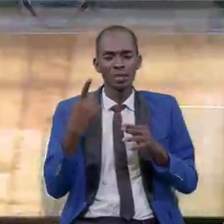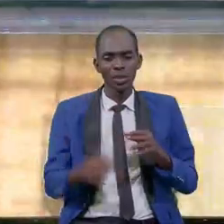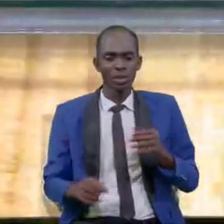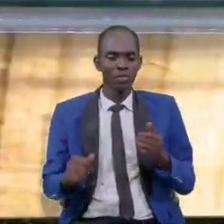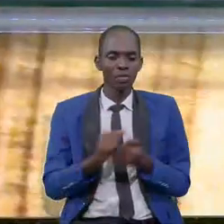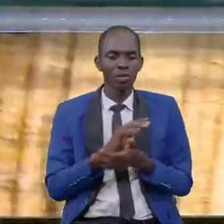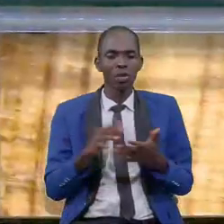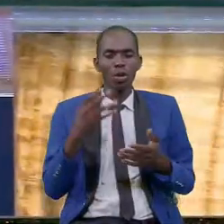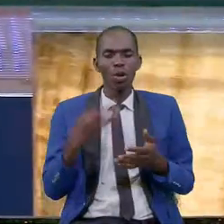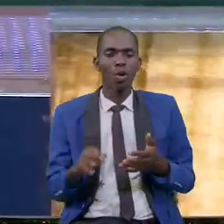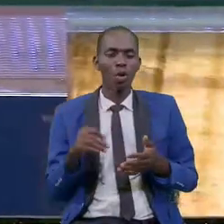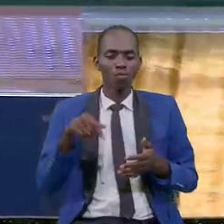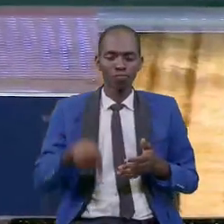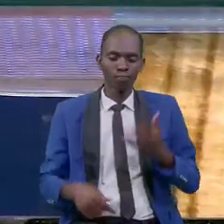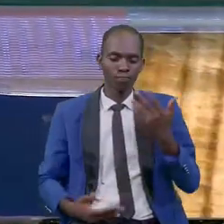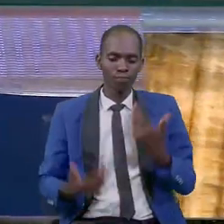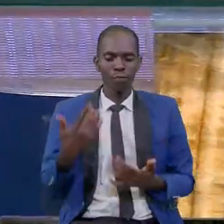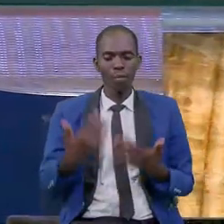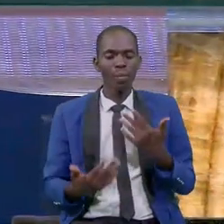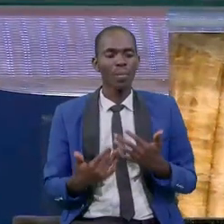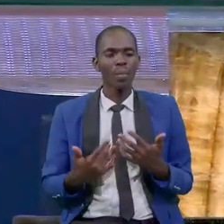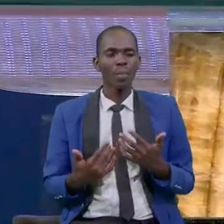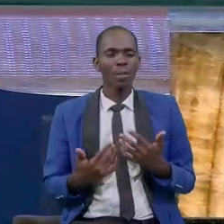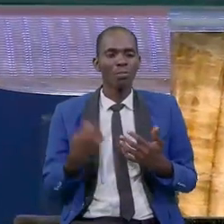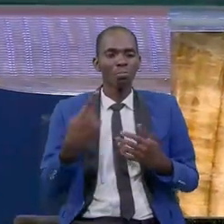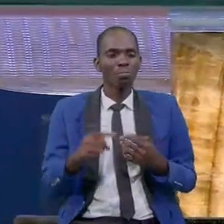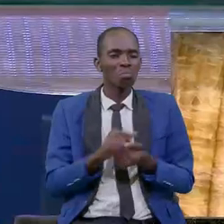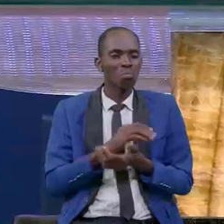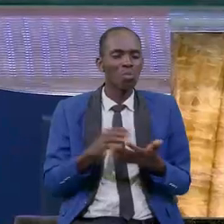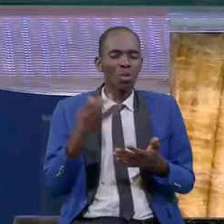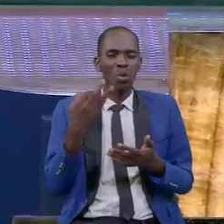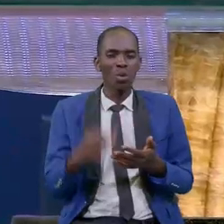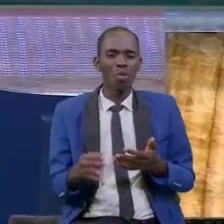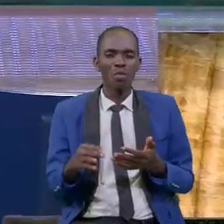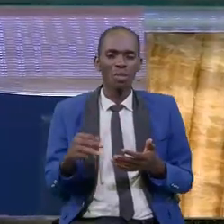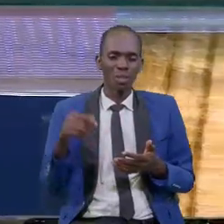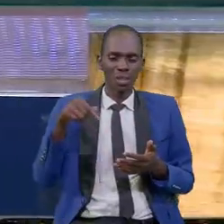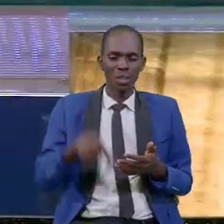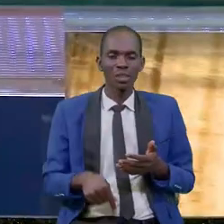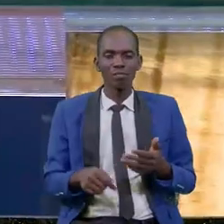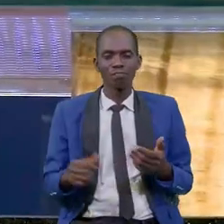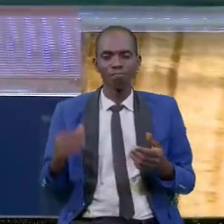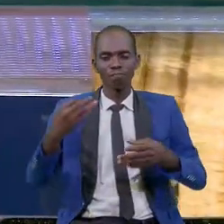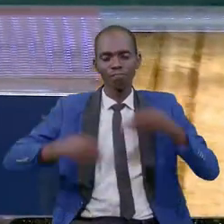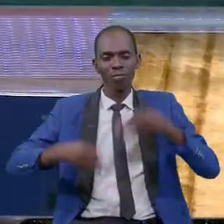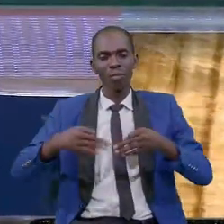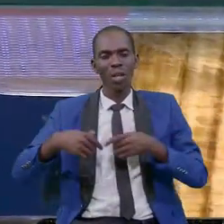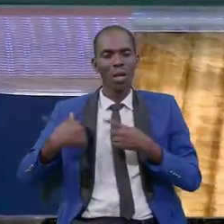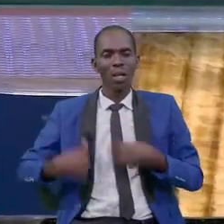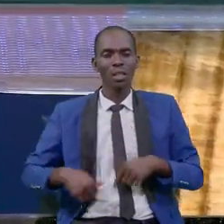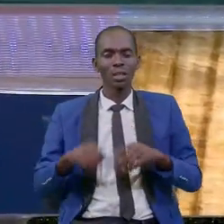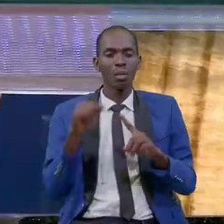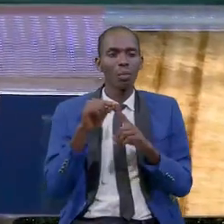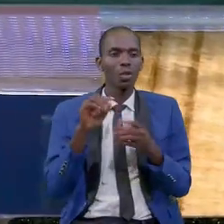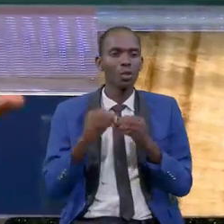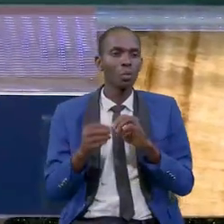au châtiment de la géhenne? Le châtiment de l'enfer pour le cœur